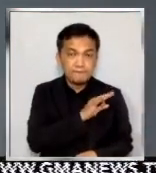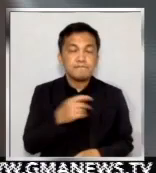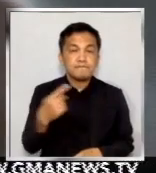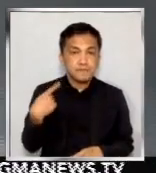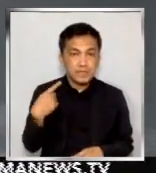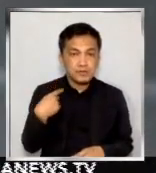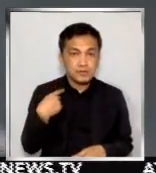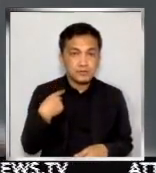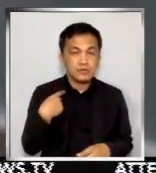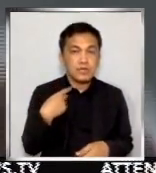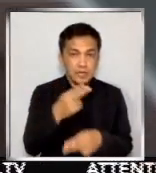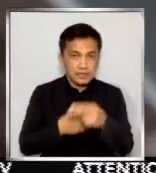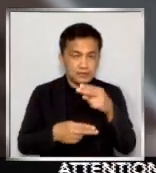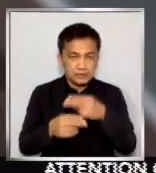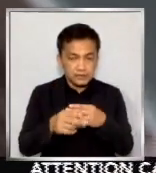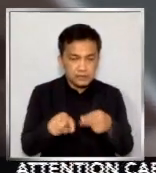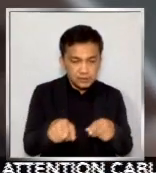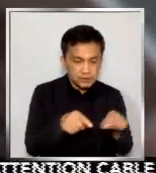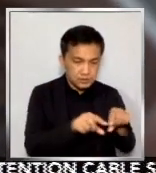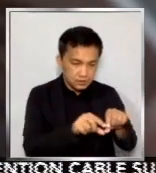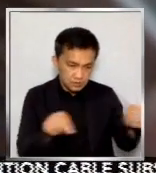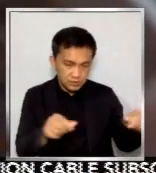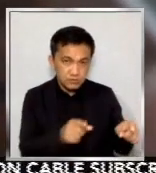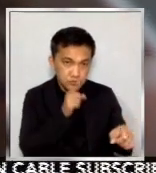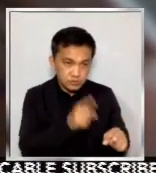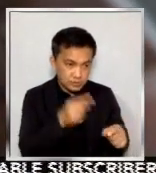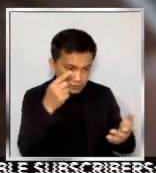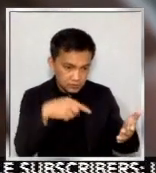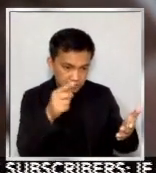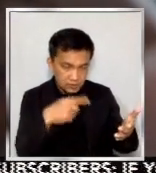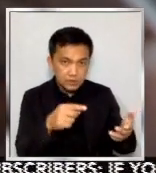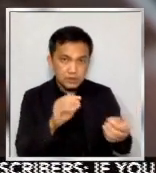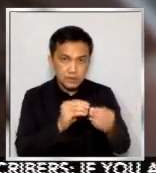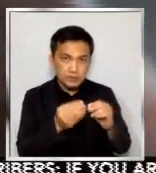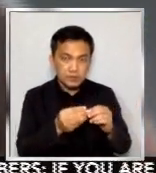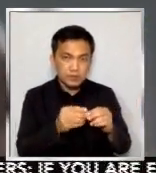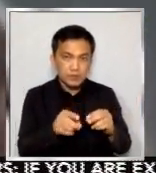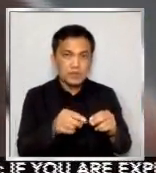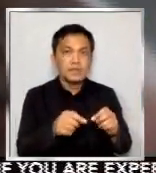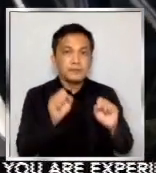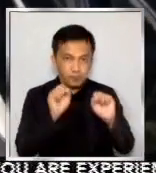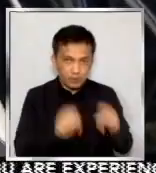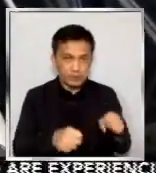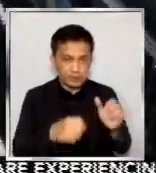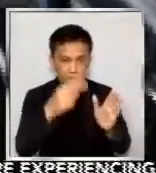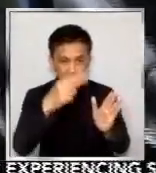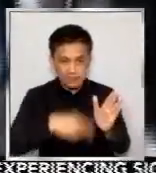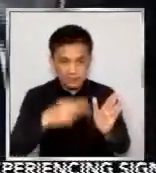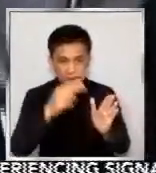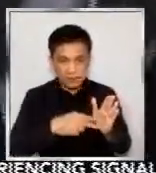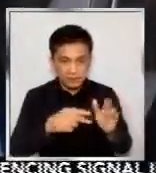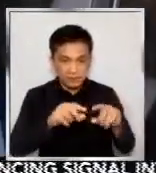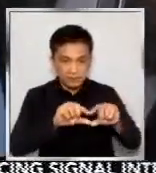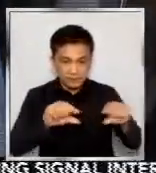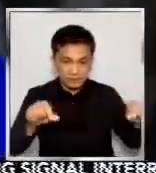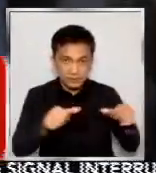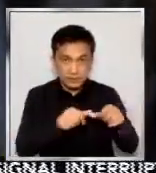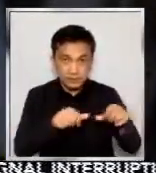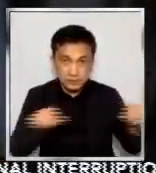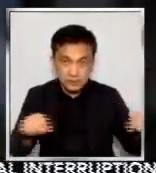Yun po ang nag-assure, nag-guarantee na number one, mababasa yung RFID sticker. Ang Department of Trade and